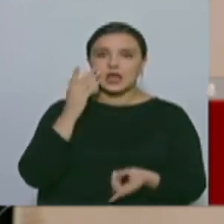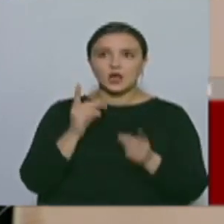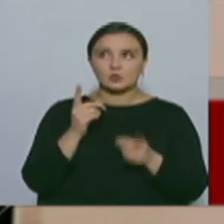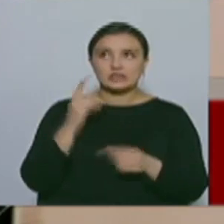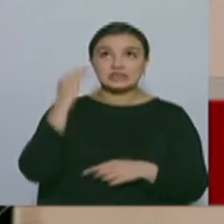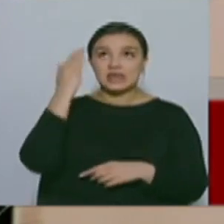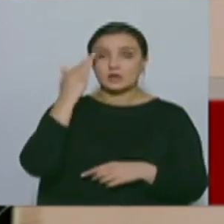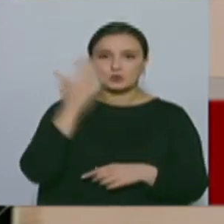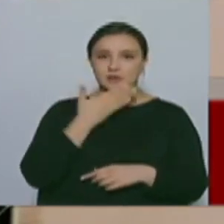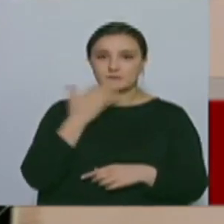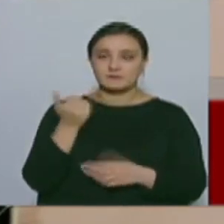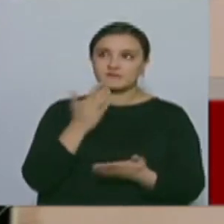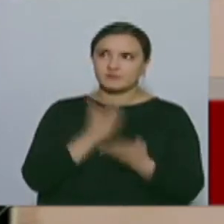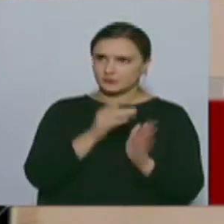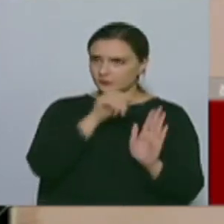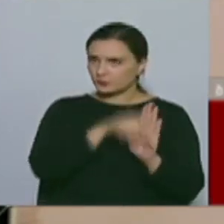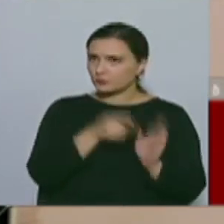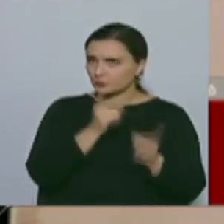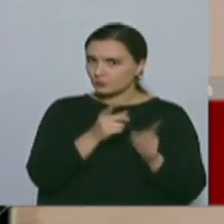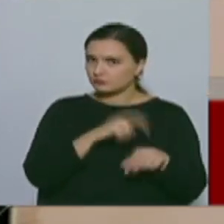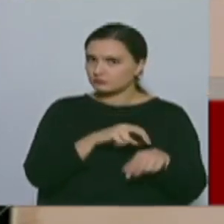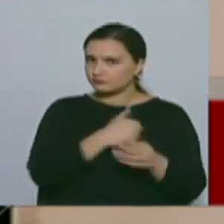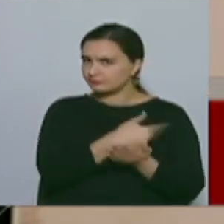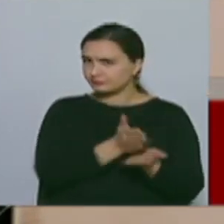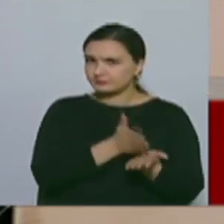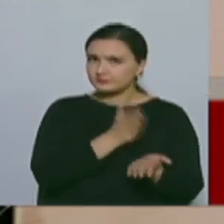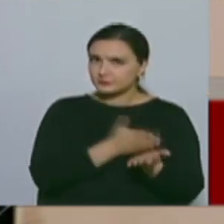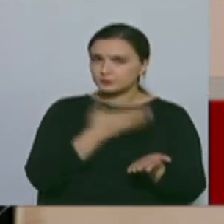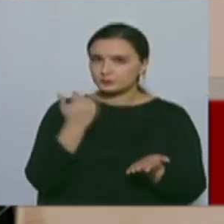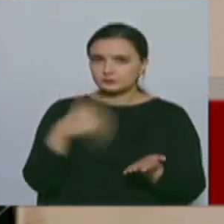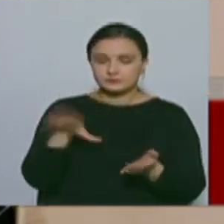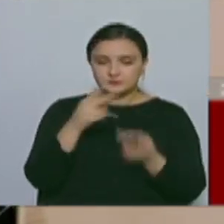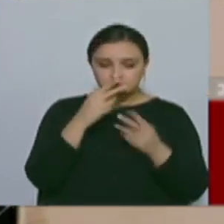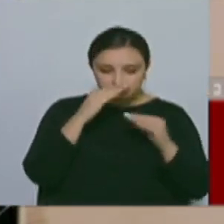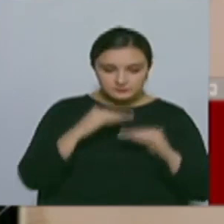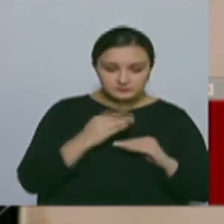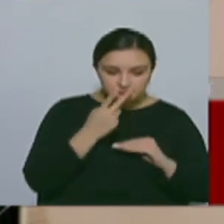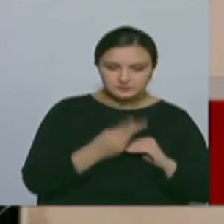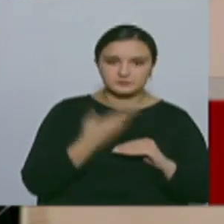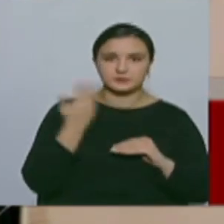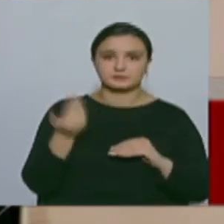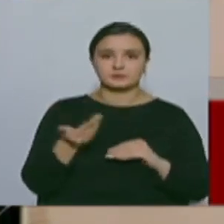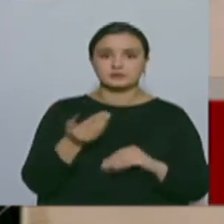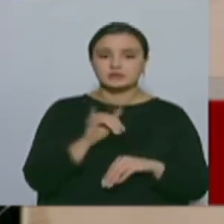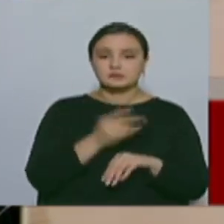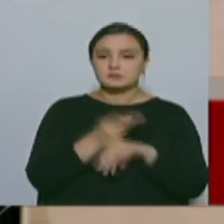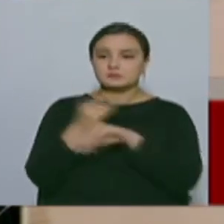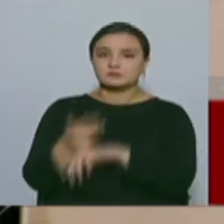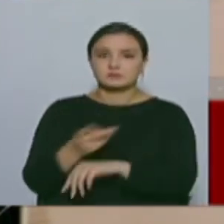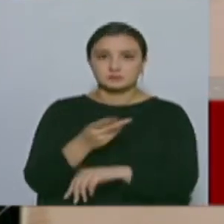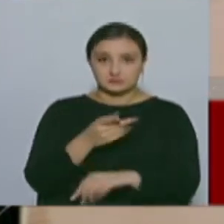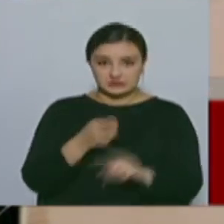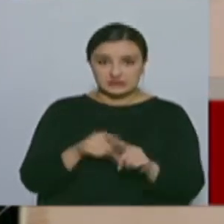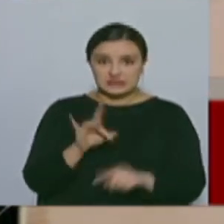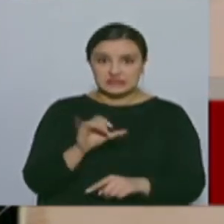წარმოდგენა არა გვაქვს, არის თუ არა ნამდვილად სამედიცინო თვალსაზრისით საჭირო მიხეილ სააკაშვილის სადმე გადაყვანა. მართლა არის